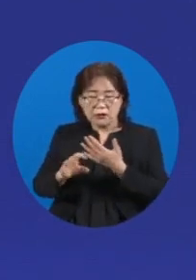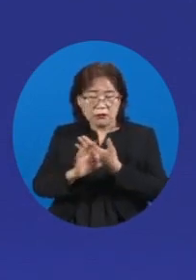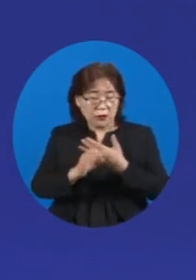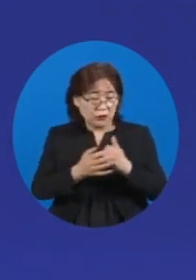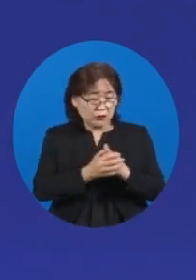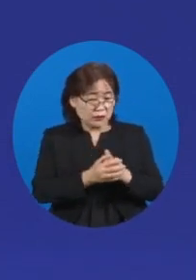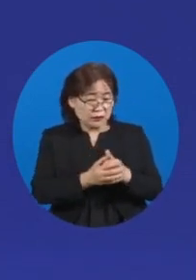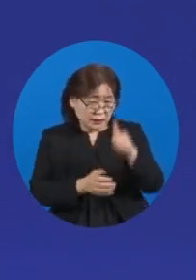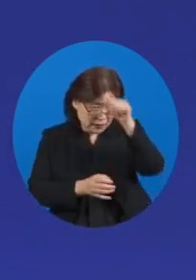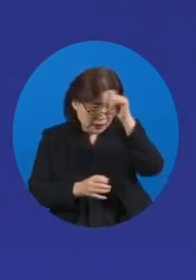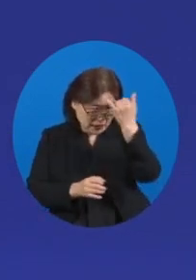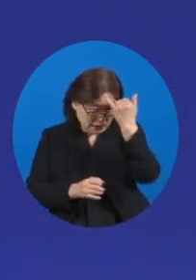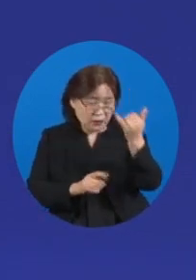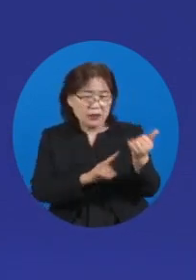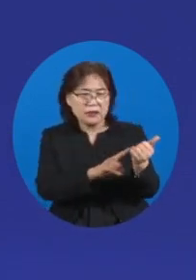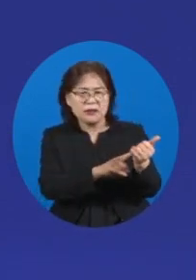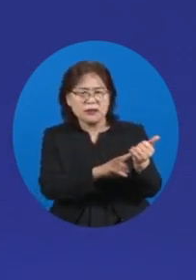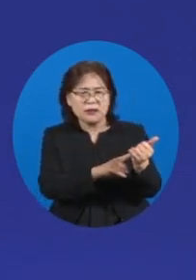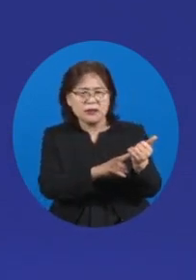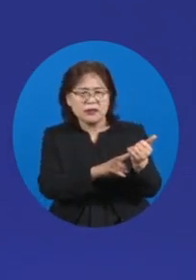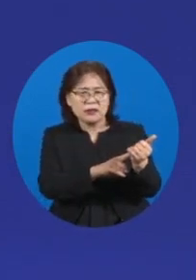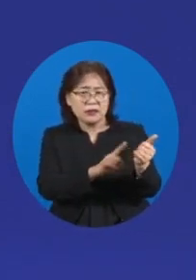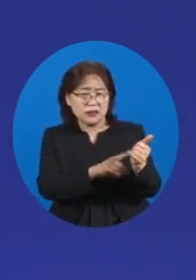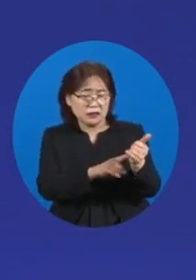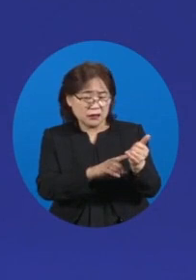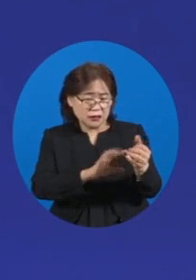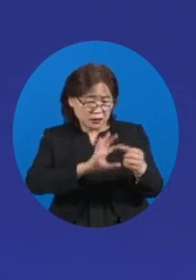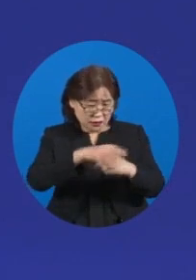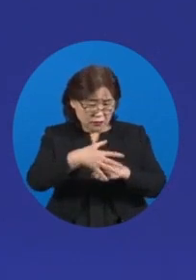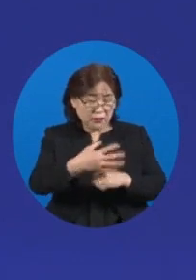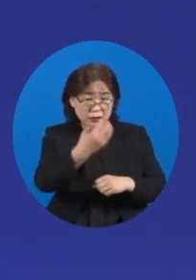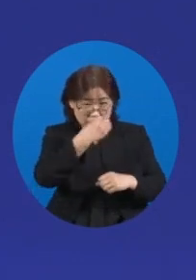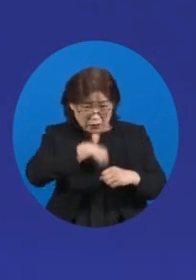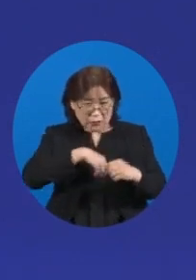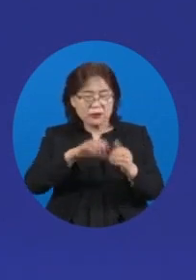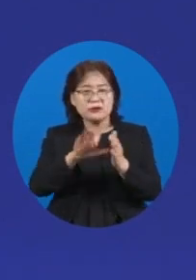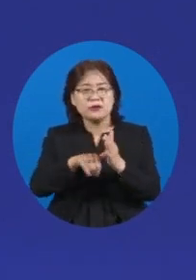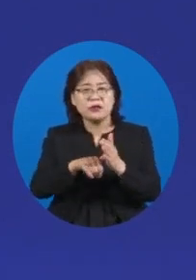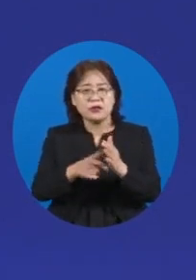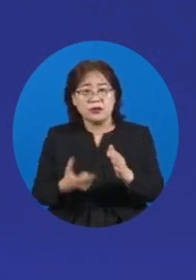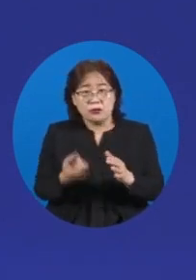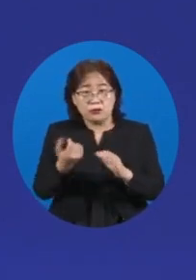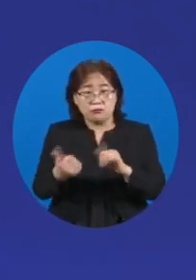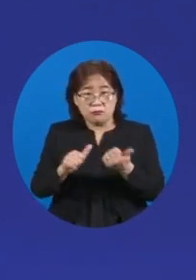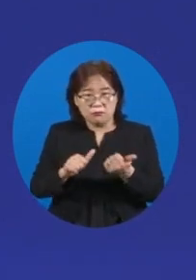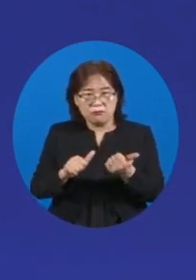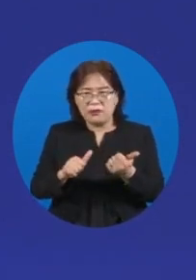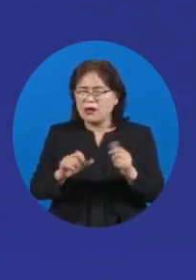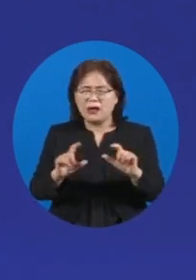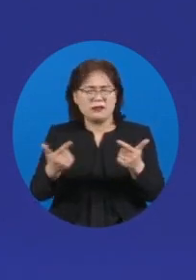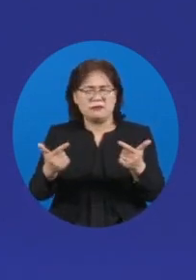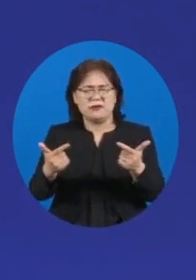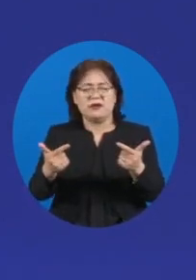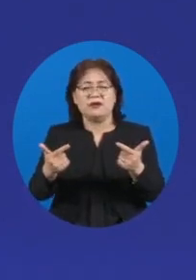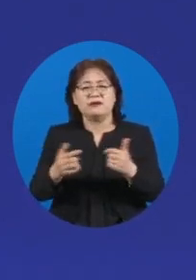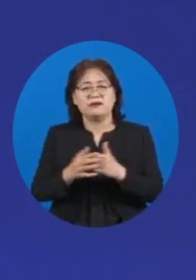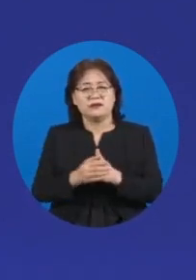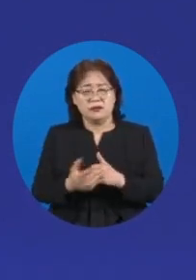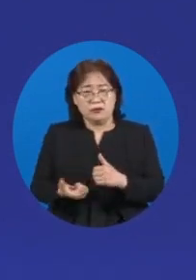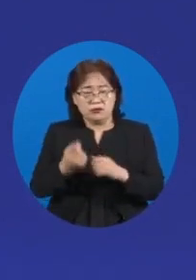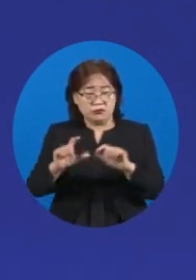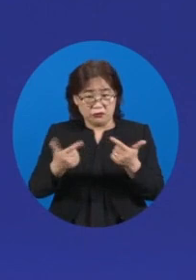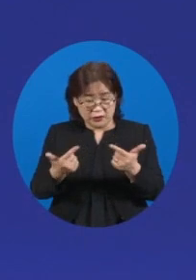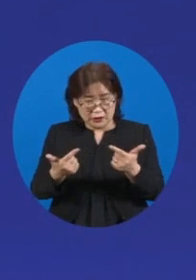하와는 이 선악을 알게 하는 나무의 열매를 따 먹었을 때의 것 바로 죽었을까 요 아닙니다 곧바로 죽지